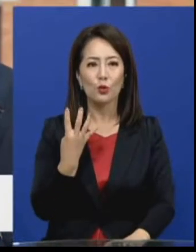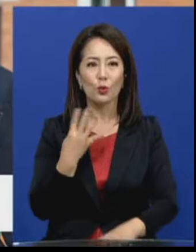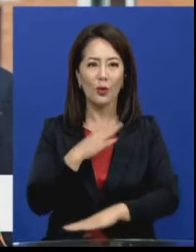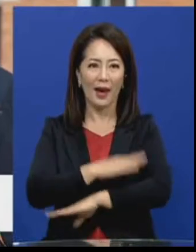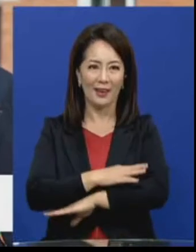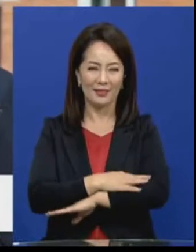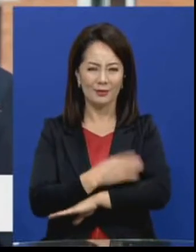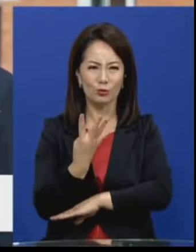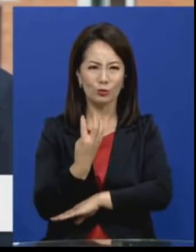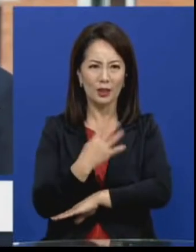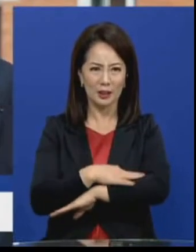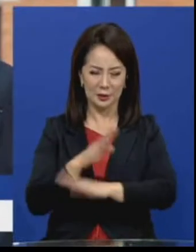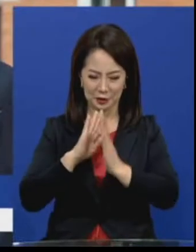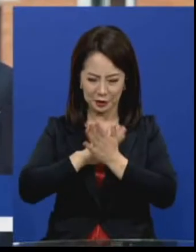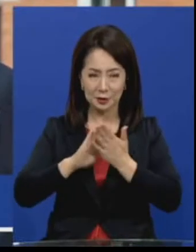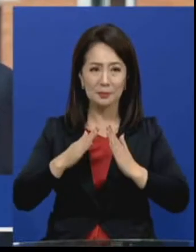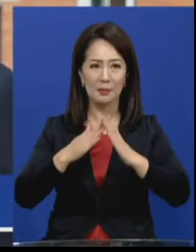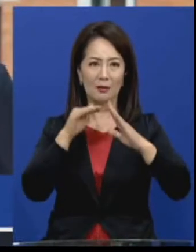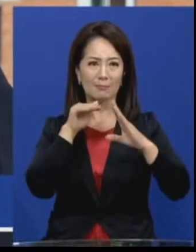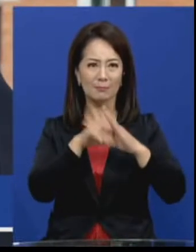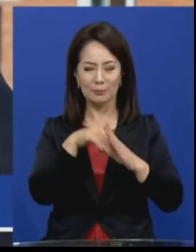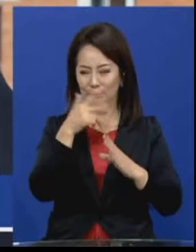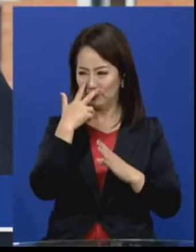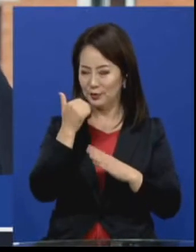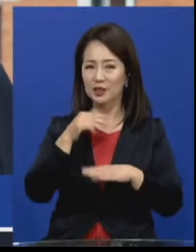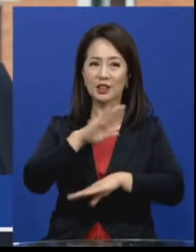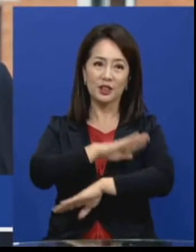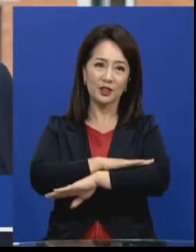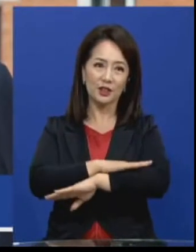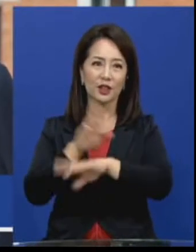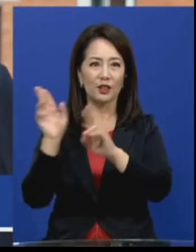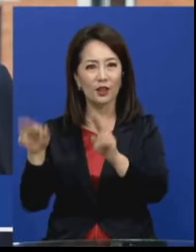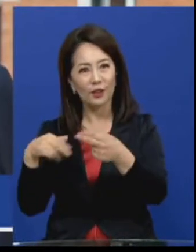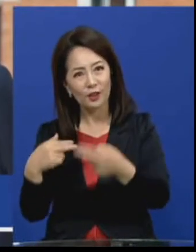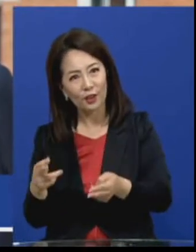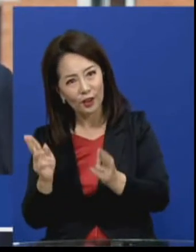дараад энэ шинэ байранд орж хичээлийн танхим